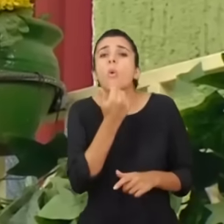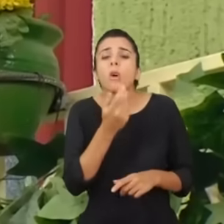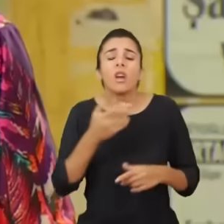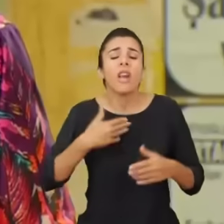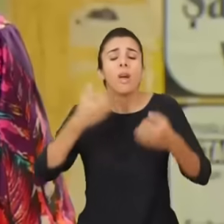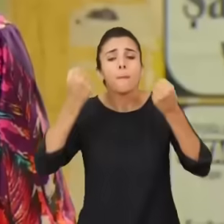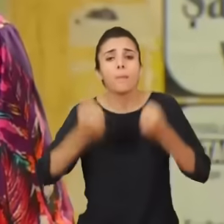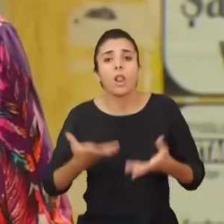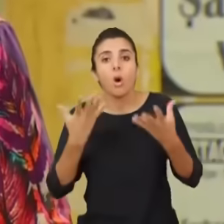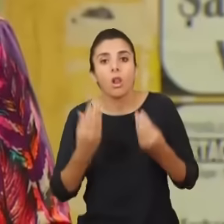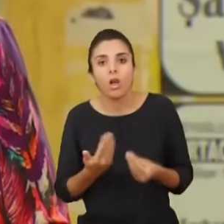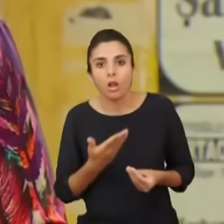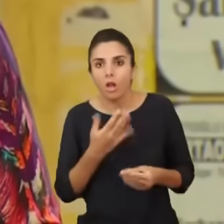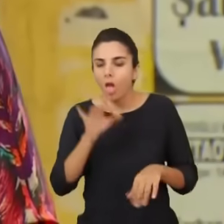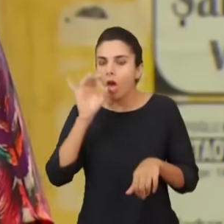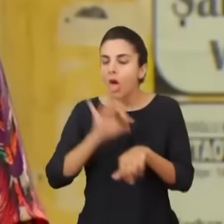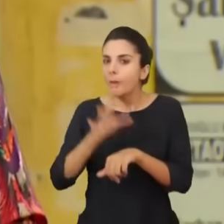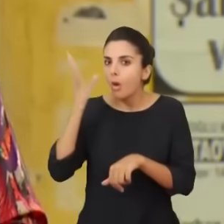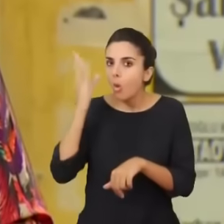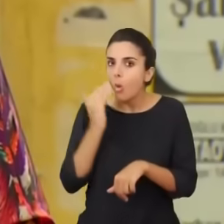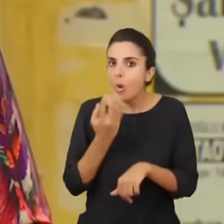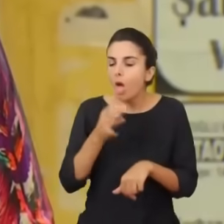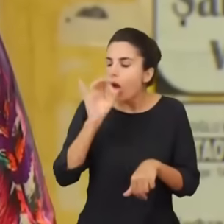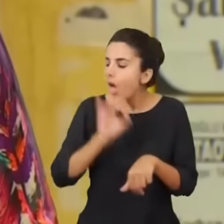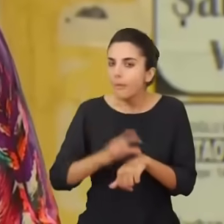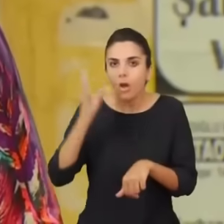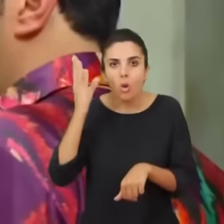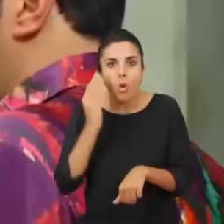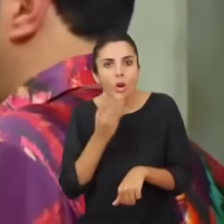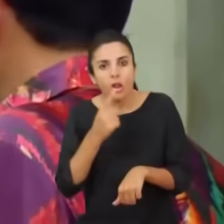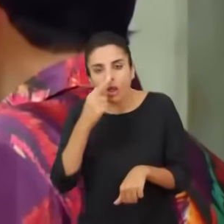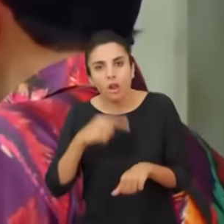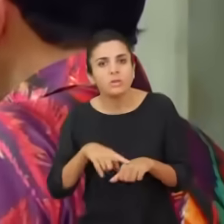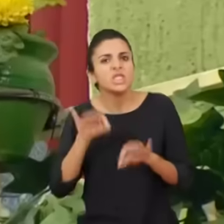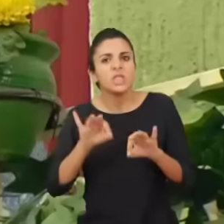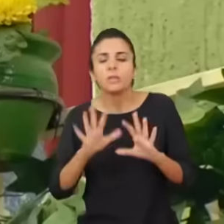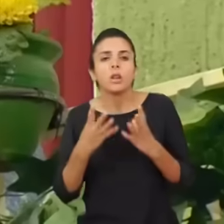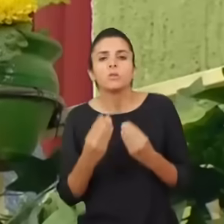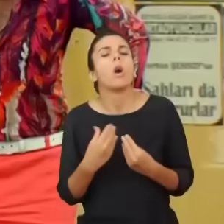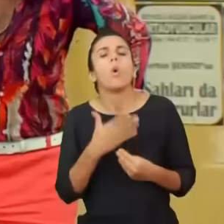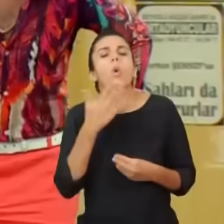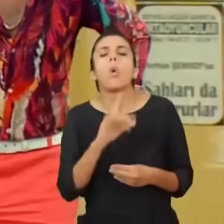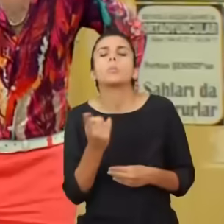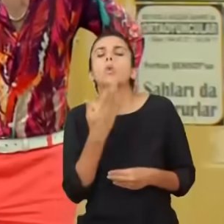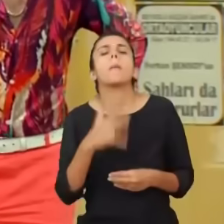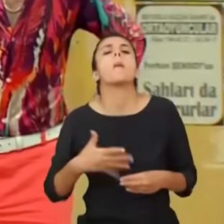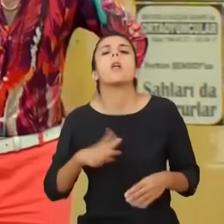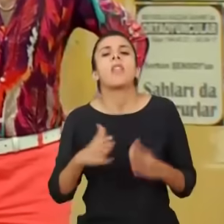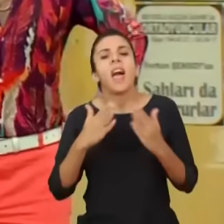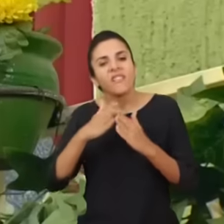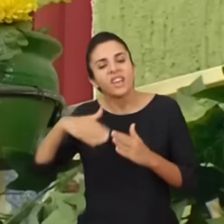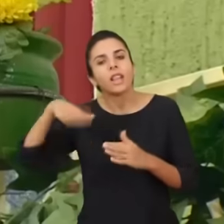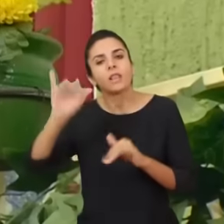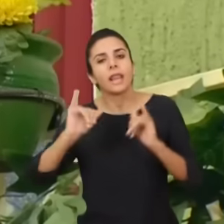ya. Abi ne ara öğrendin ya? Ne ara öğrendin ya? Şimdi nasıl durumu? Ha yok yok, merak etme, eve